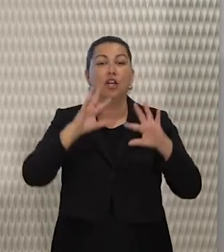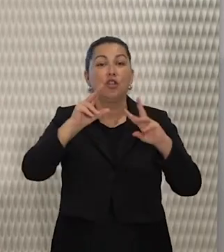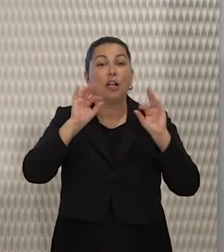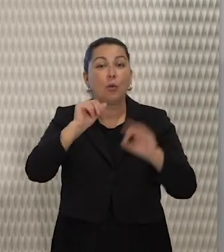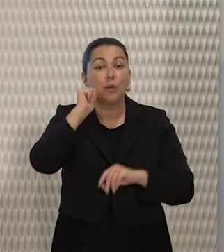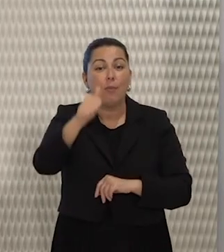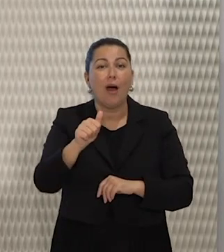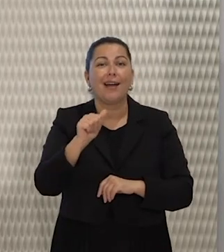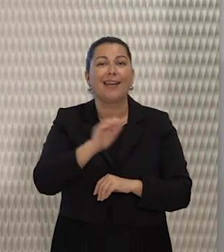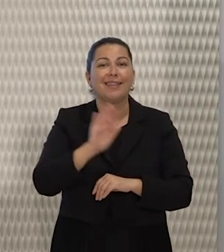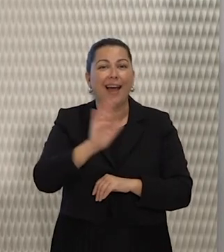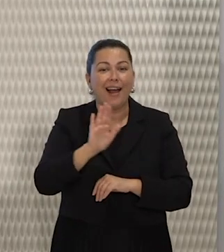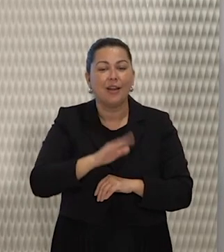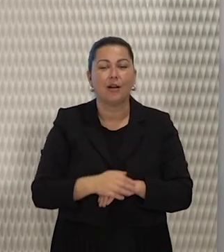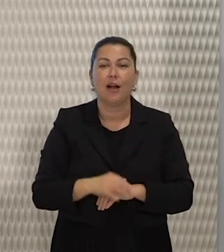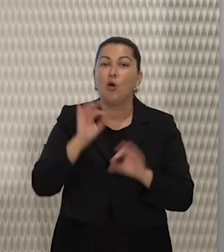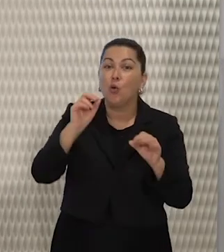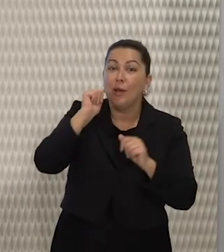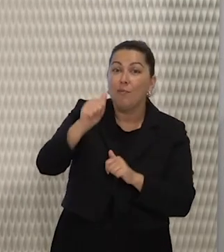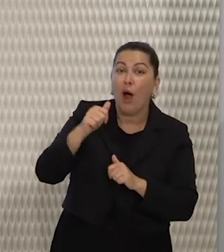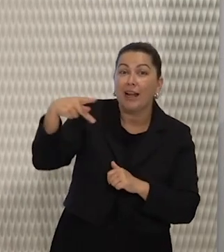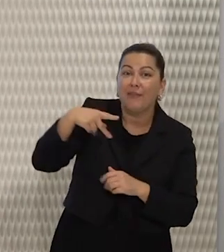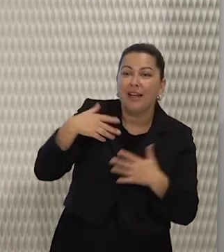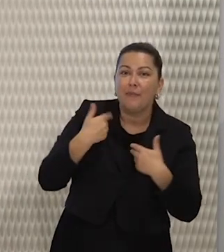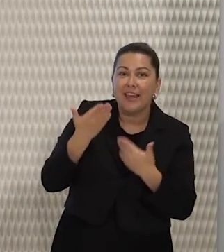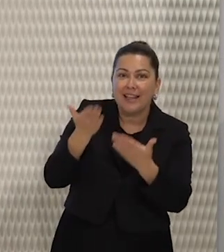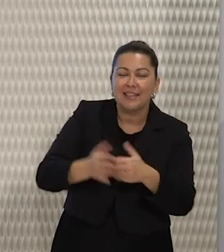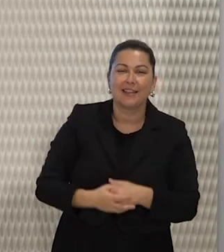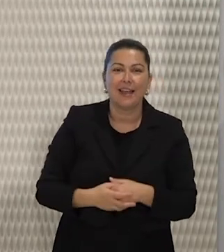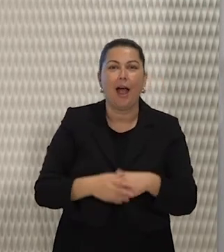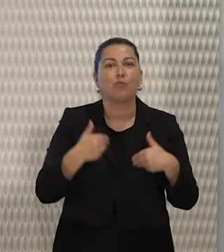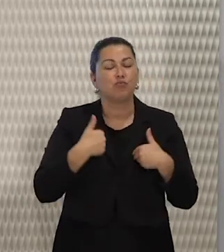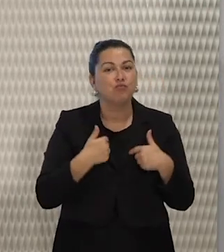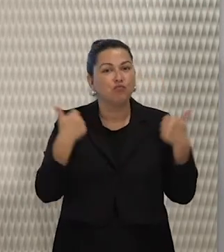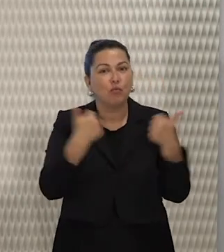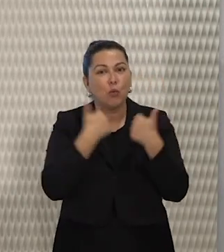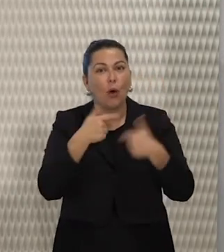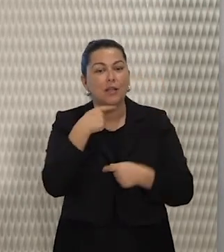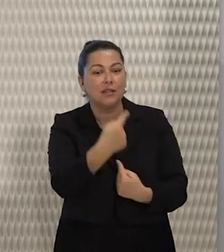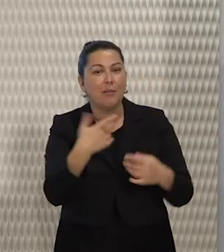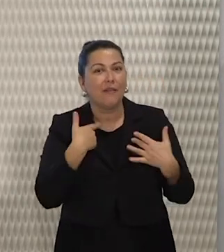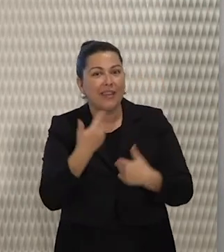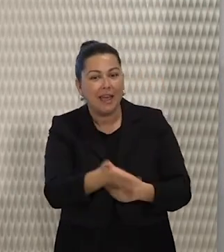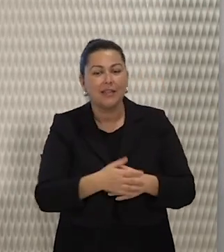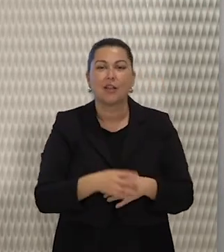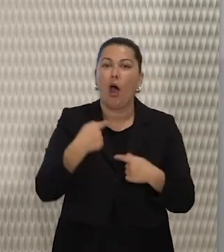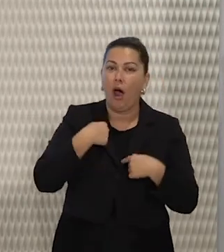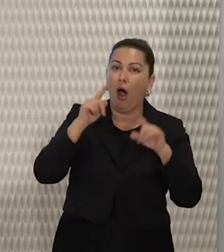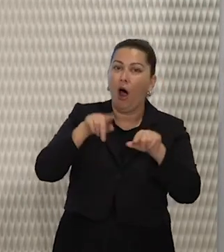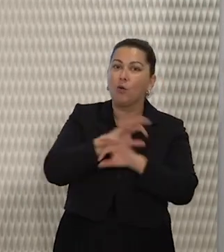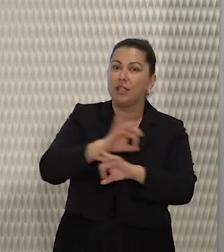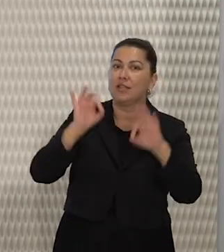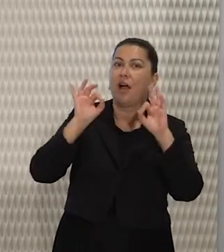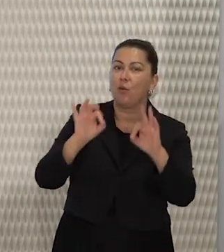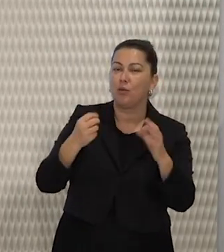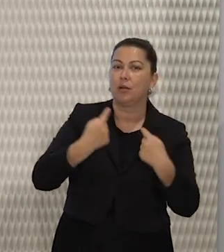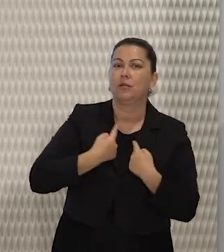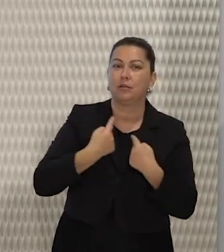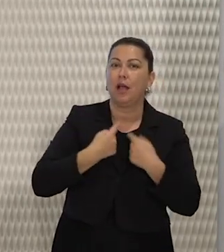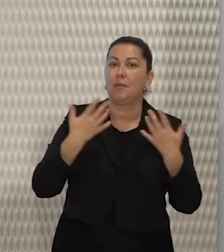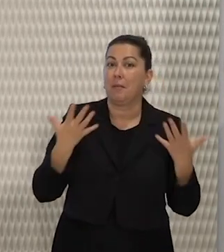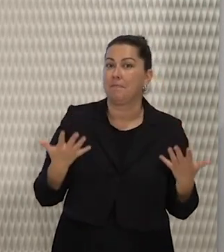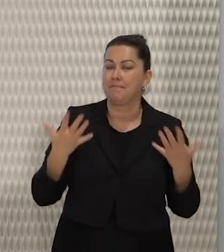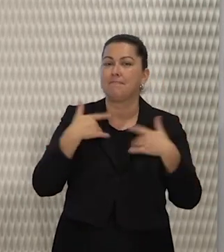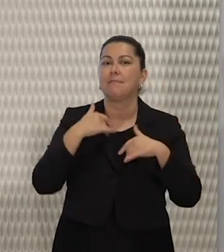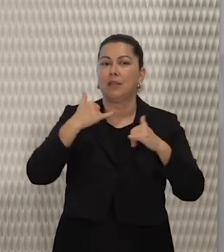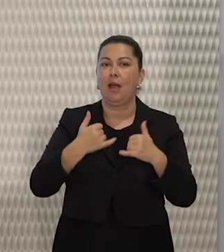Angelo. Servus. Guten Morgen, Philipp. Wie geht's dir? Mir geht's hervorragend. Wie geht's dir? Mir geht's ganz gut. Ich bin gerade